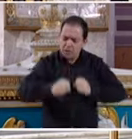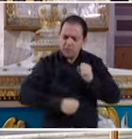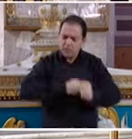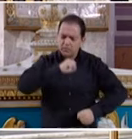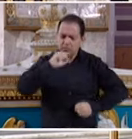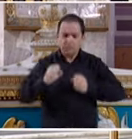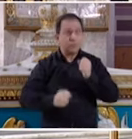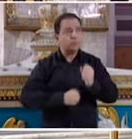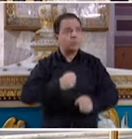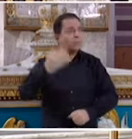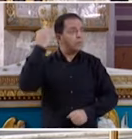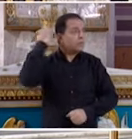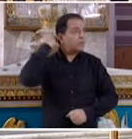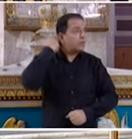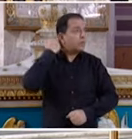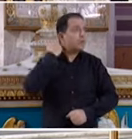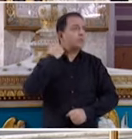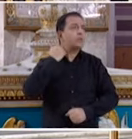αγωναστημών και τους